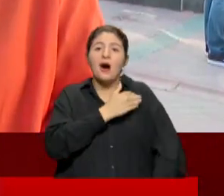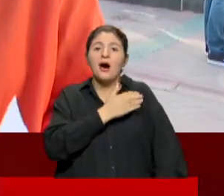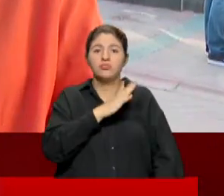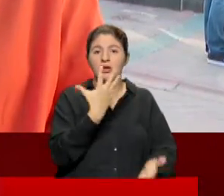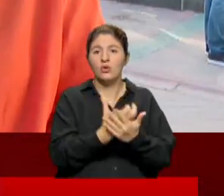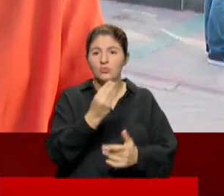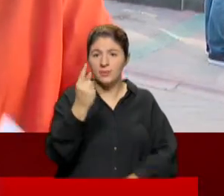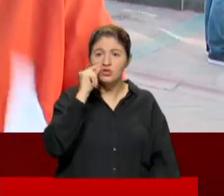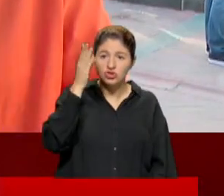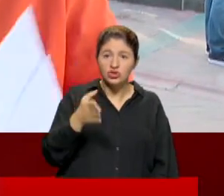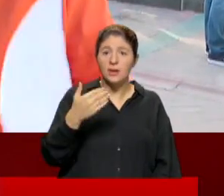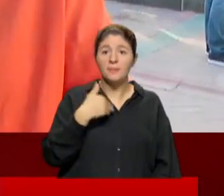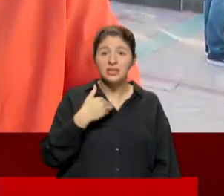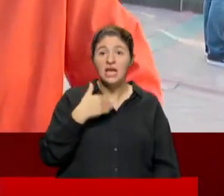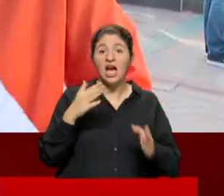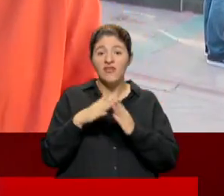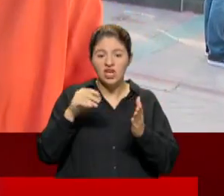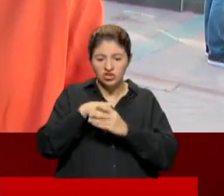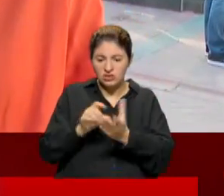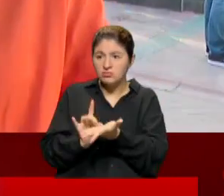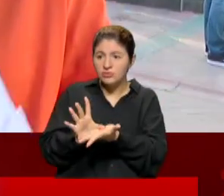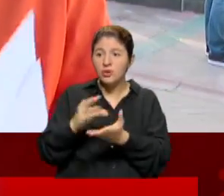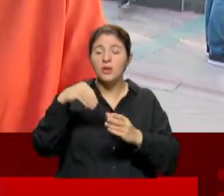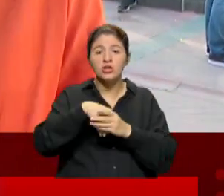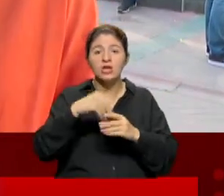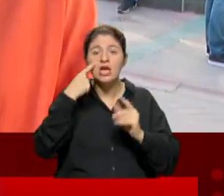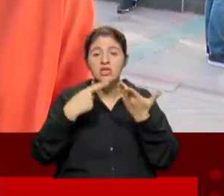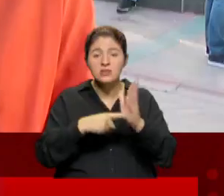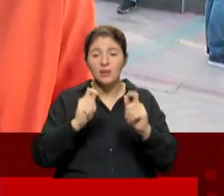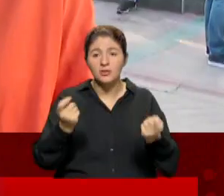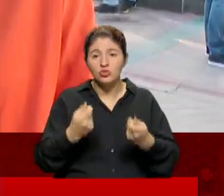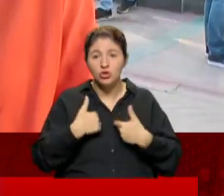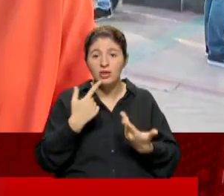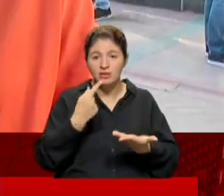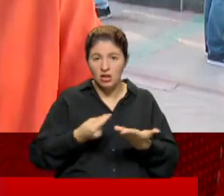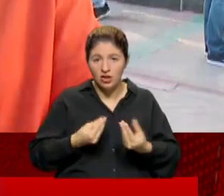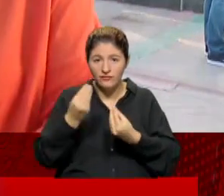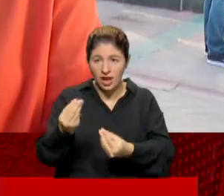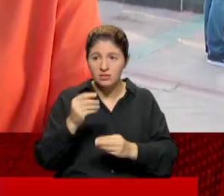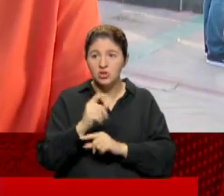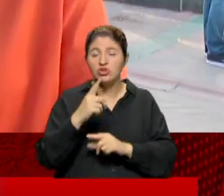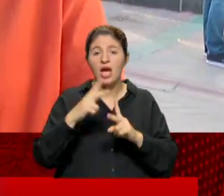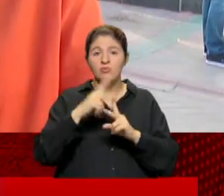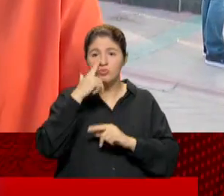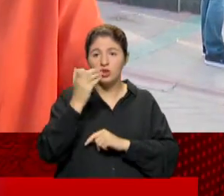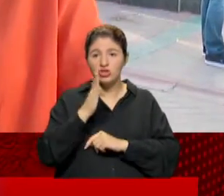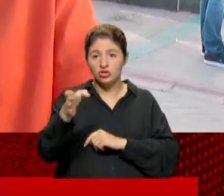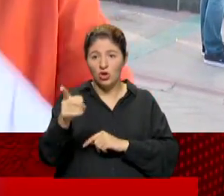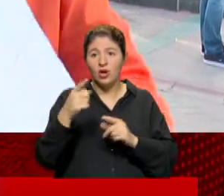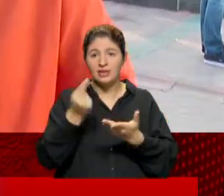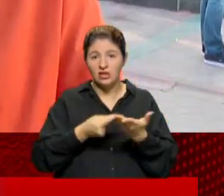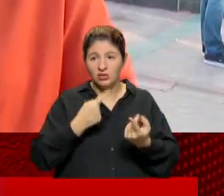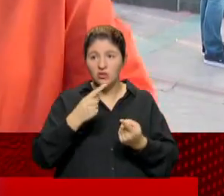kaydedilmiş bir kişiyi Biz hanemizde sildirmek için ispat etmeye çalışıyoruz dilekçe verdik İlçe Emniyet Müdürlüğüne gidecek o dilekçe